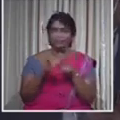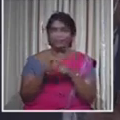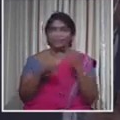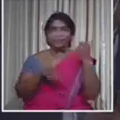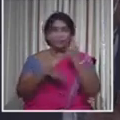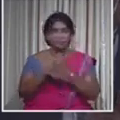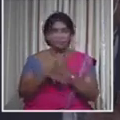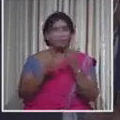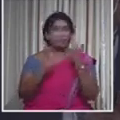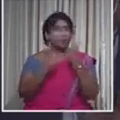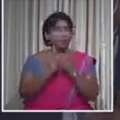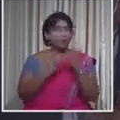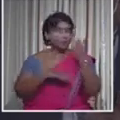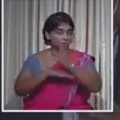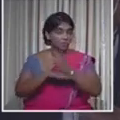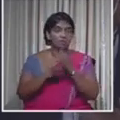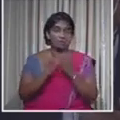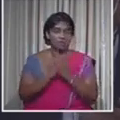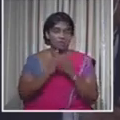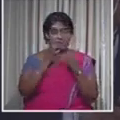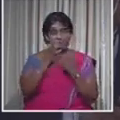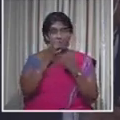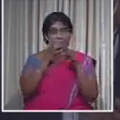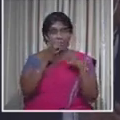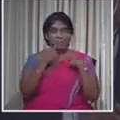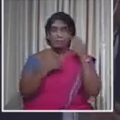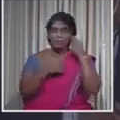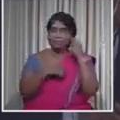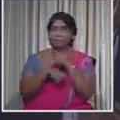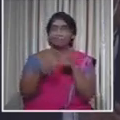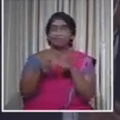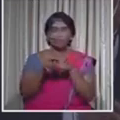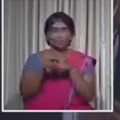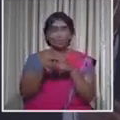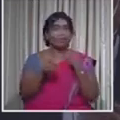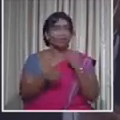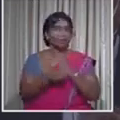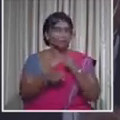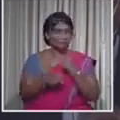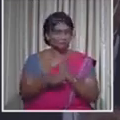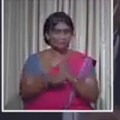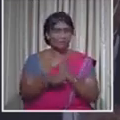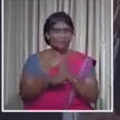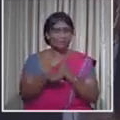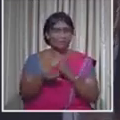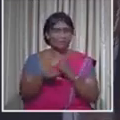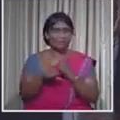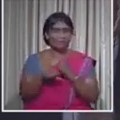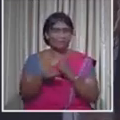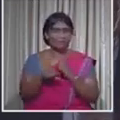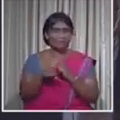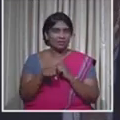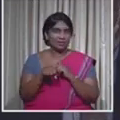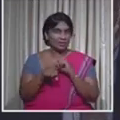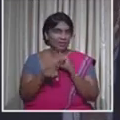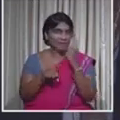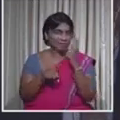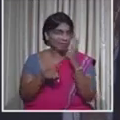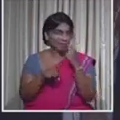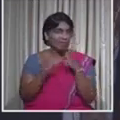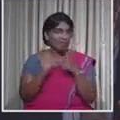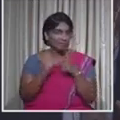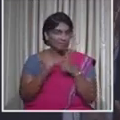මෝලාසනේ සභාපතිතුමනි අපි දන්නවාද මේ ආණ්ඩුව මට තව විනාඩි දෙකමාරක් ඉඳලා තියෙනවා